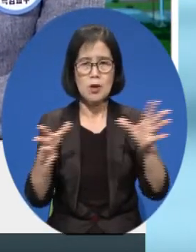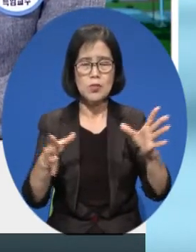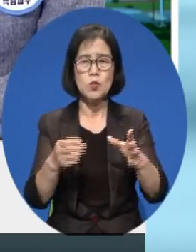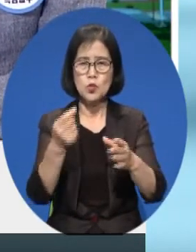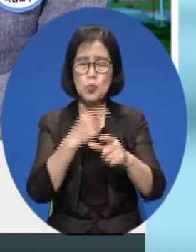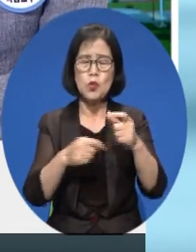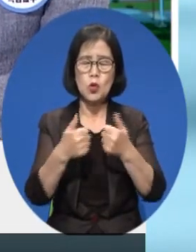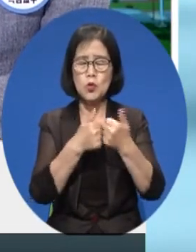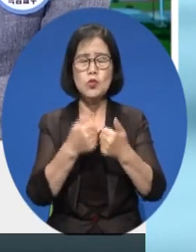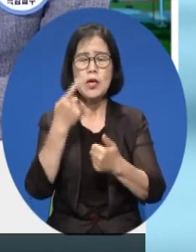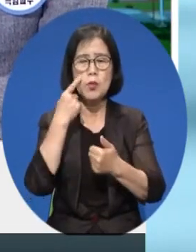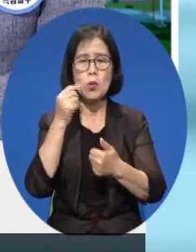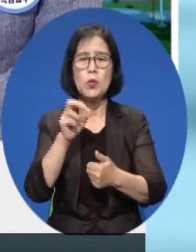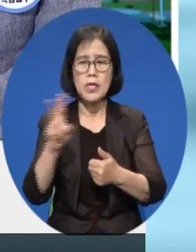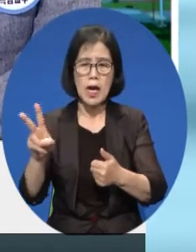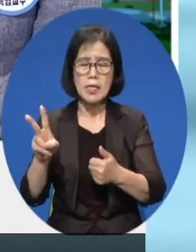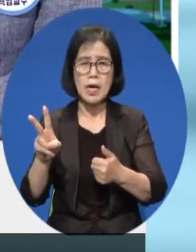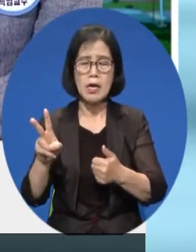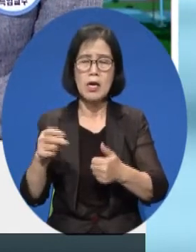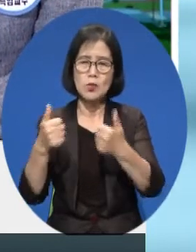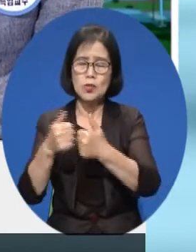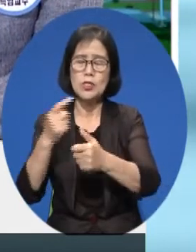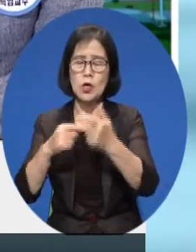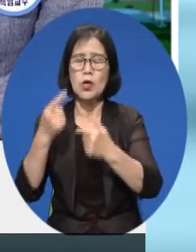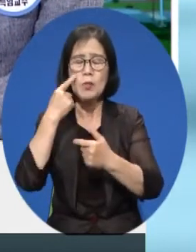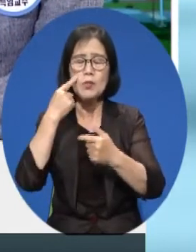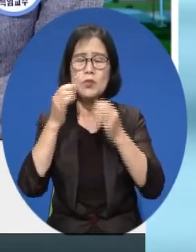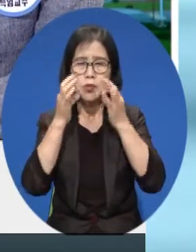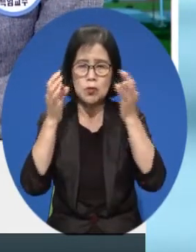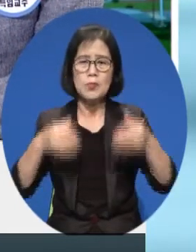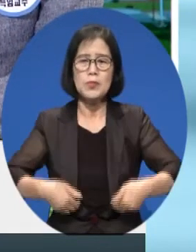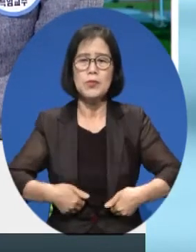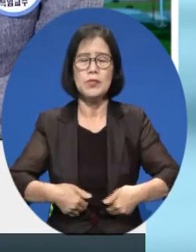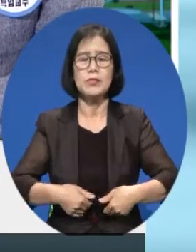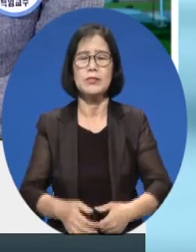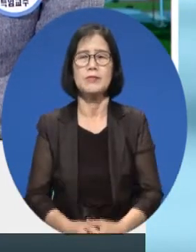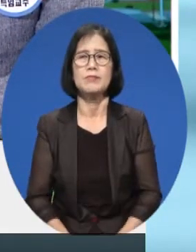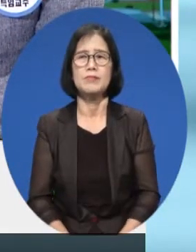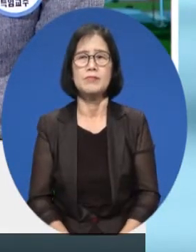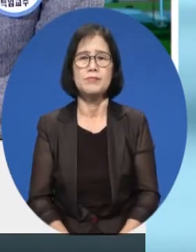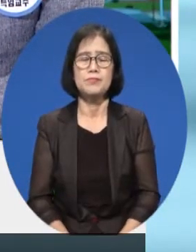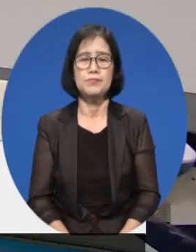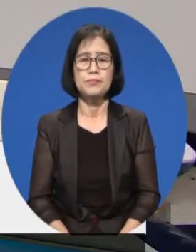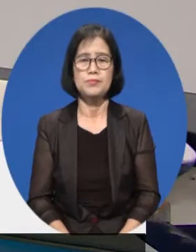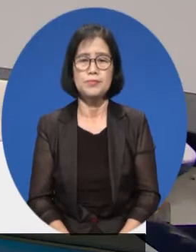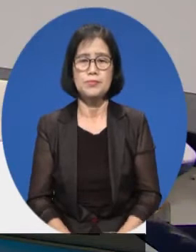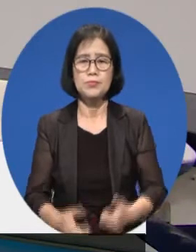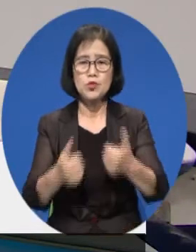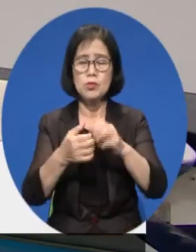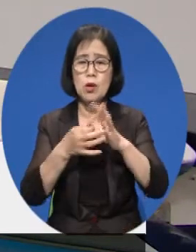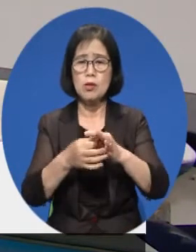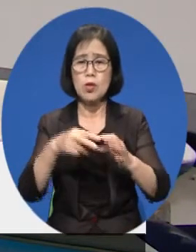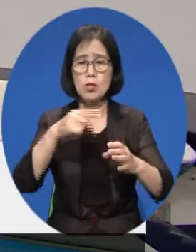논의를 하고 네. 야당과 논의를 더 해보는 모양새를 취할 것 같다라는 생각이 듭니다. 오늘 그 논의 관련해서 그러면은 송영길